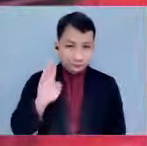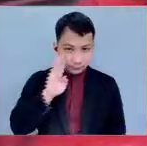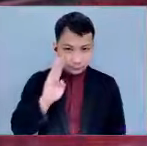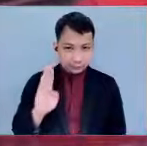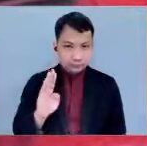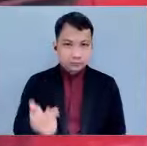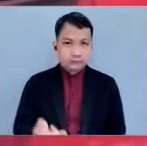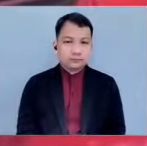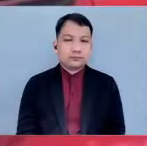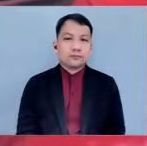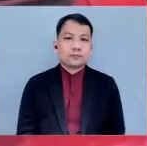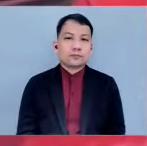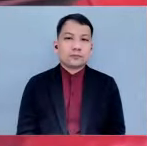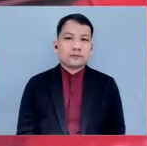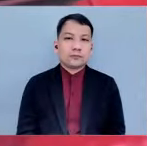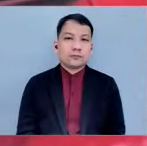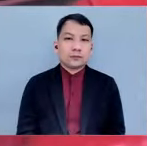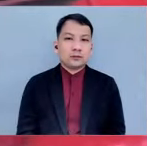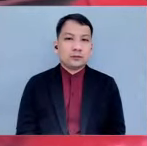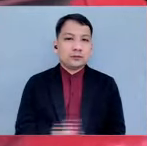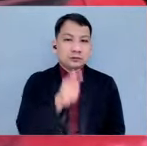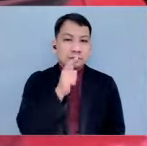BR Good